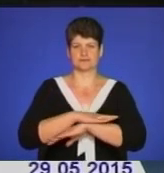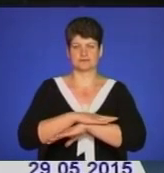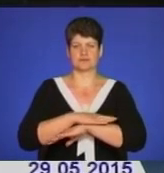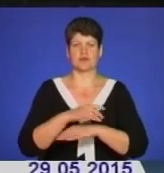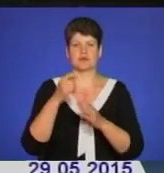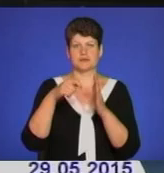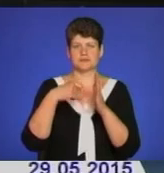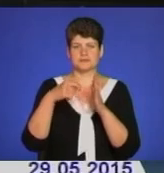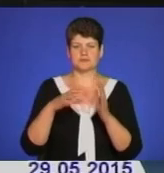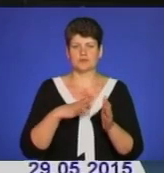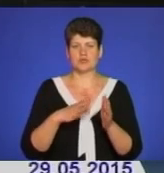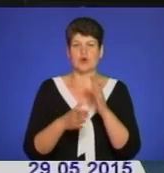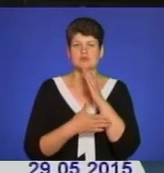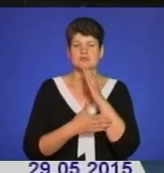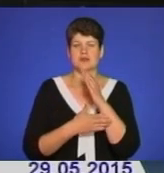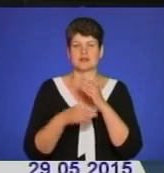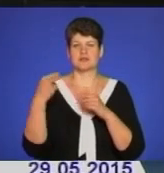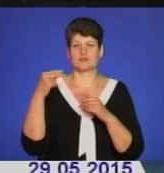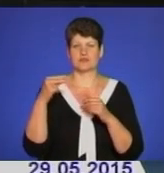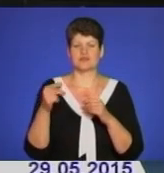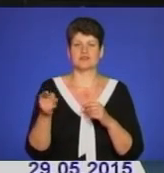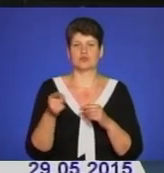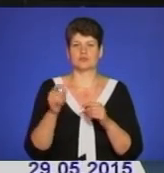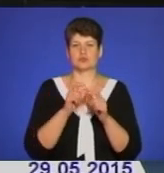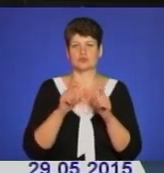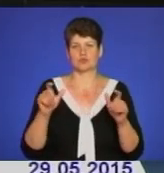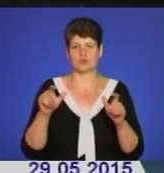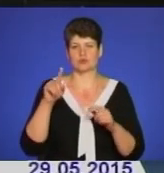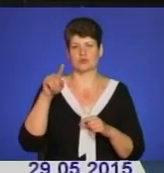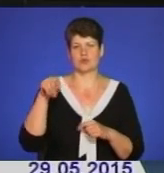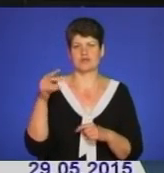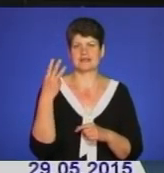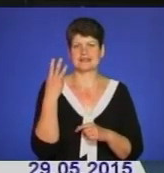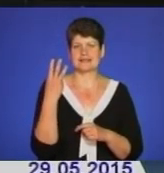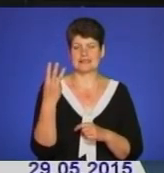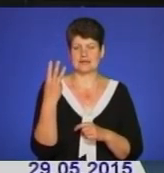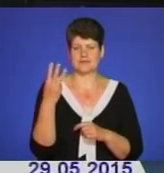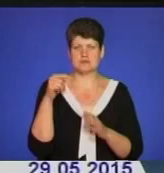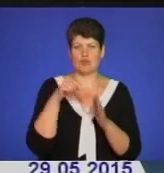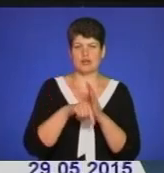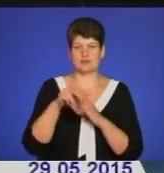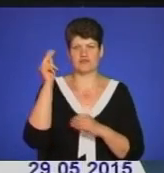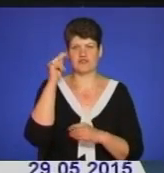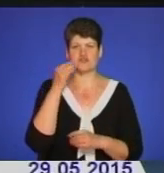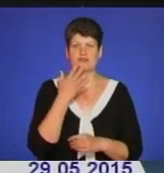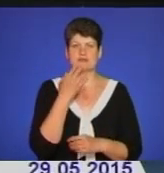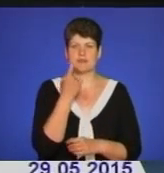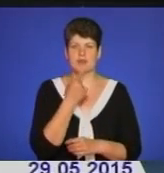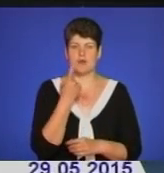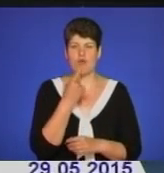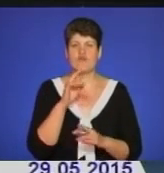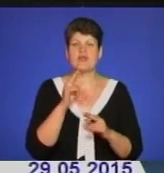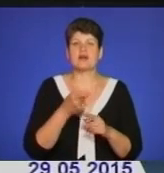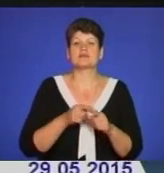побувала на святі останнього дзвоника у Тернопільській спеціалізованій загальноосвітній школі номер 3 з поглибленим вивченням іноземних мов. Як